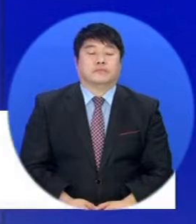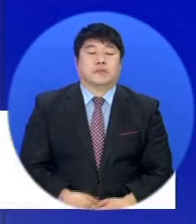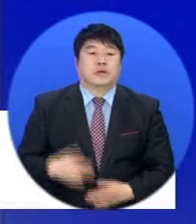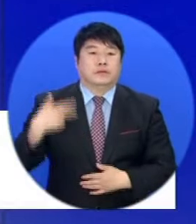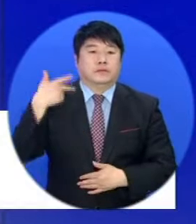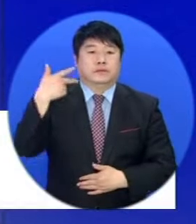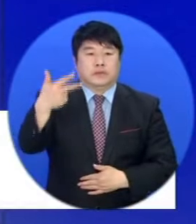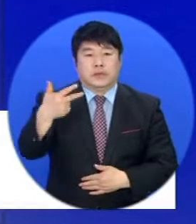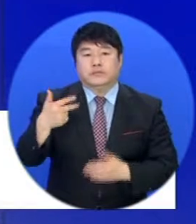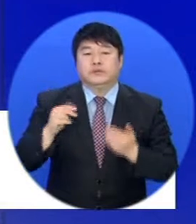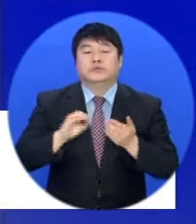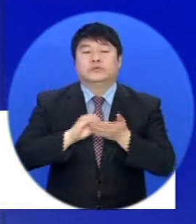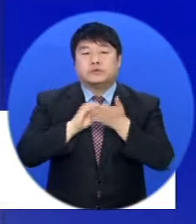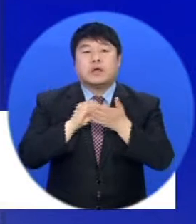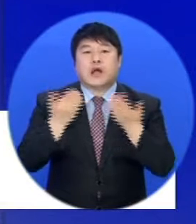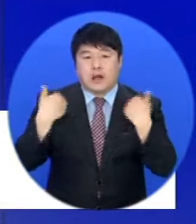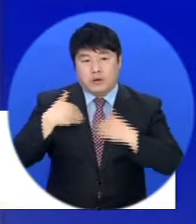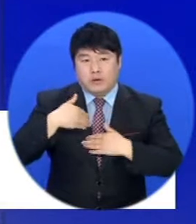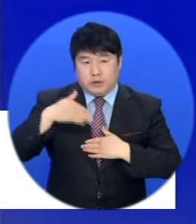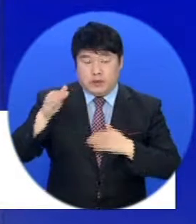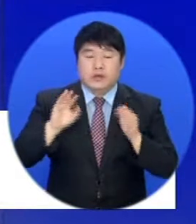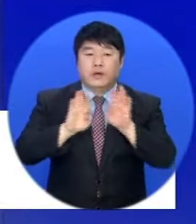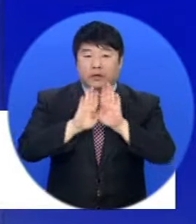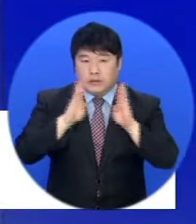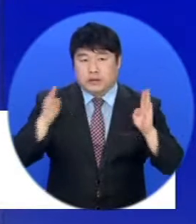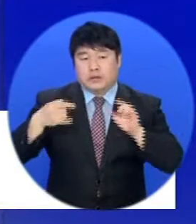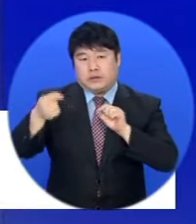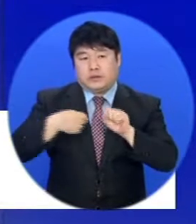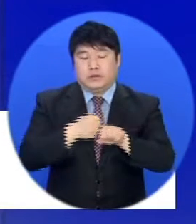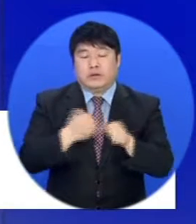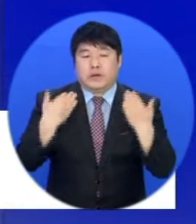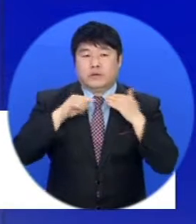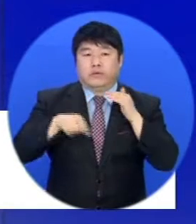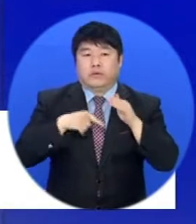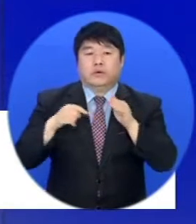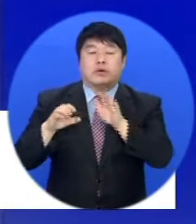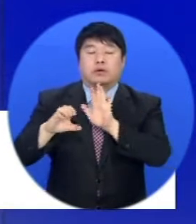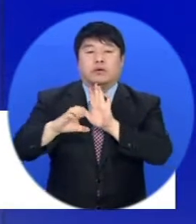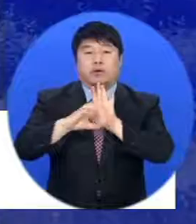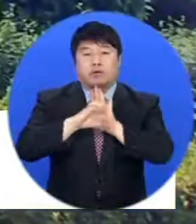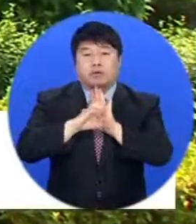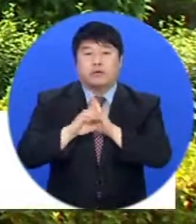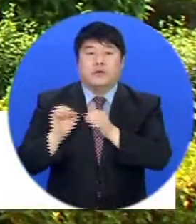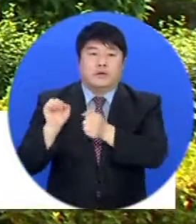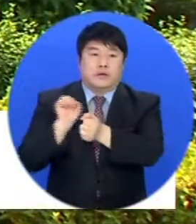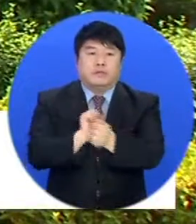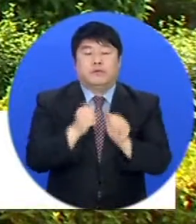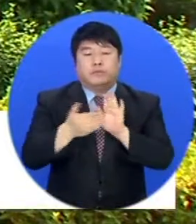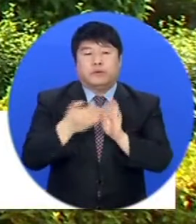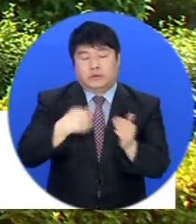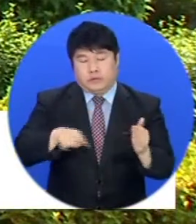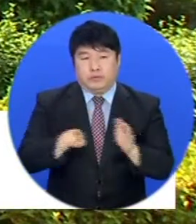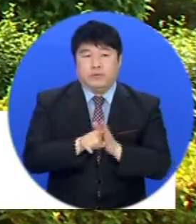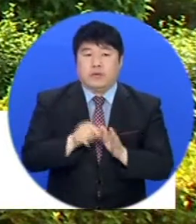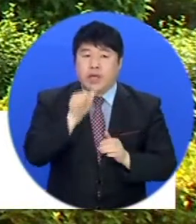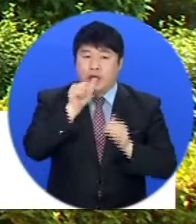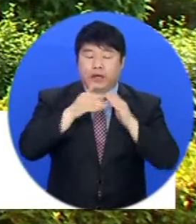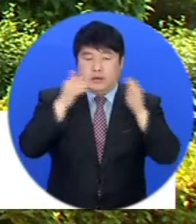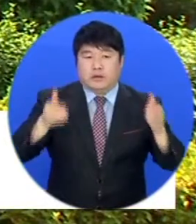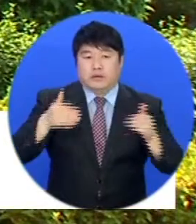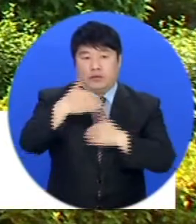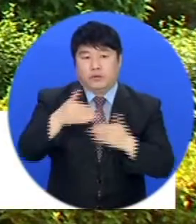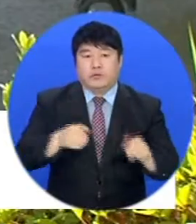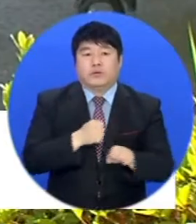다음 주 등교 개학을 앞둔 가운데 학교 내 코로나 바이러스 감염을 막기 위해 컨테이너 교실과 2부제 수업 등이